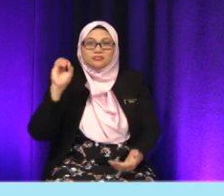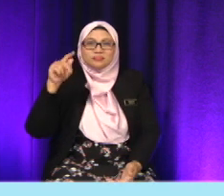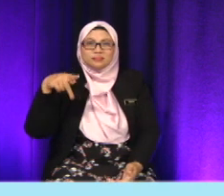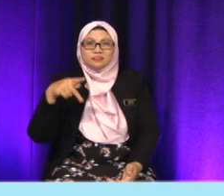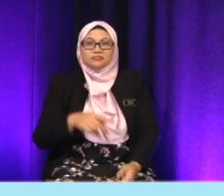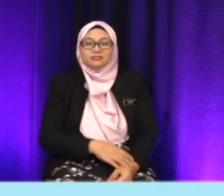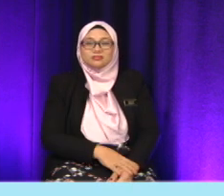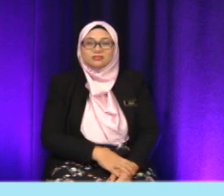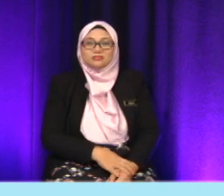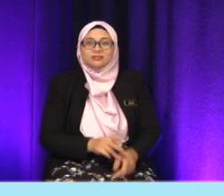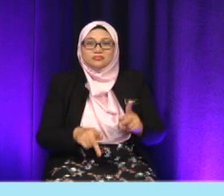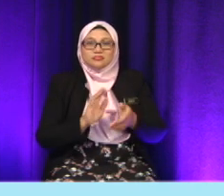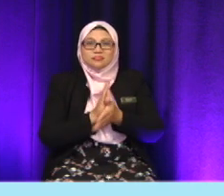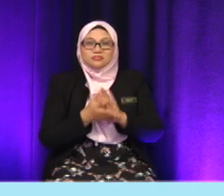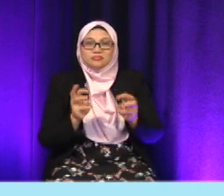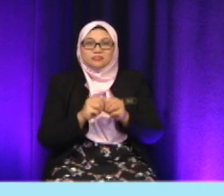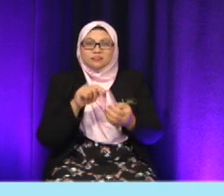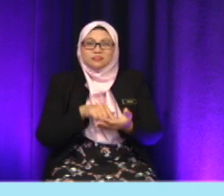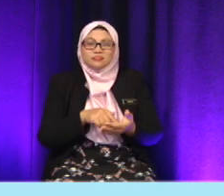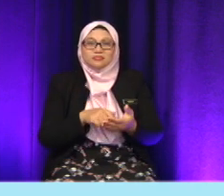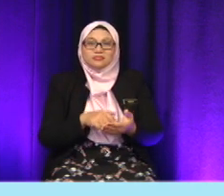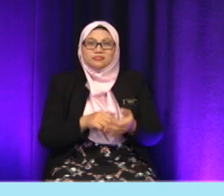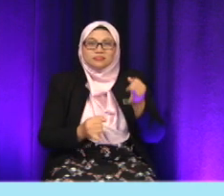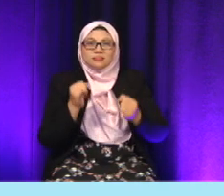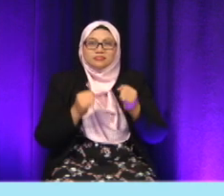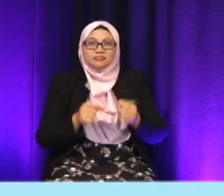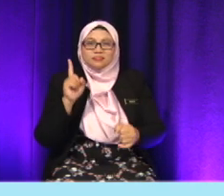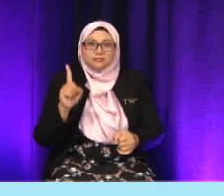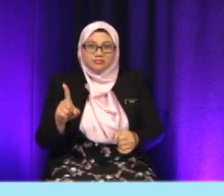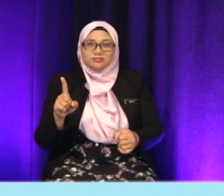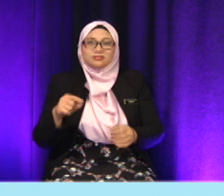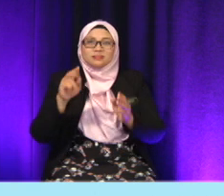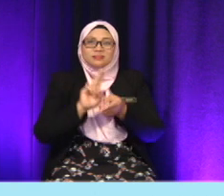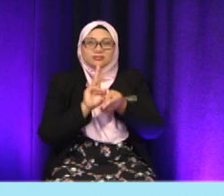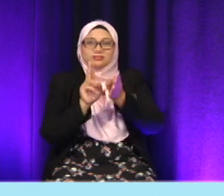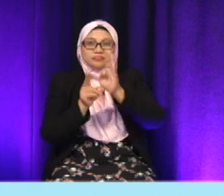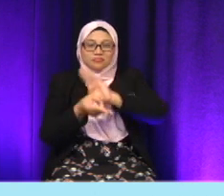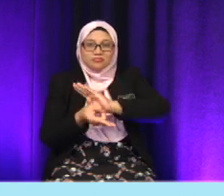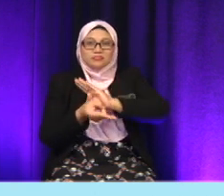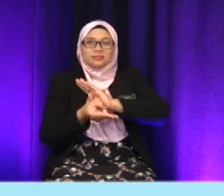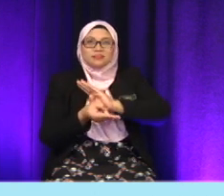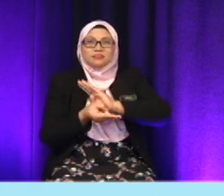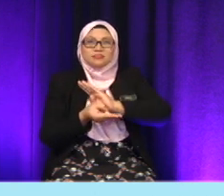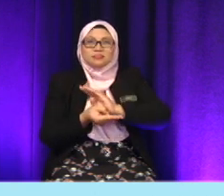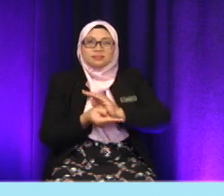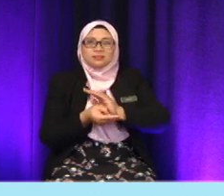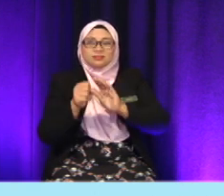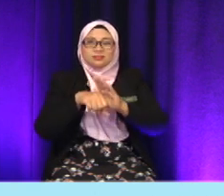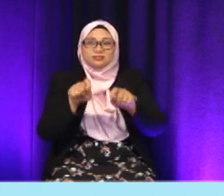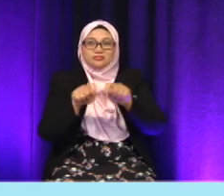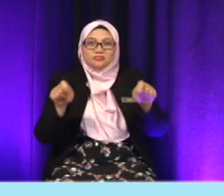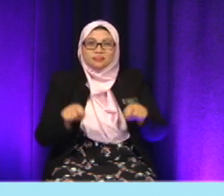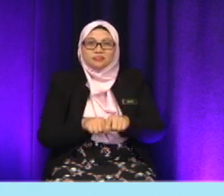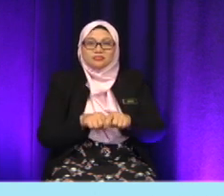selalu ingat jika sesuatu pembeli ubah setempat mempunyai inamu yang sama dengan pemboleh ubah sejagat